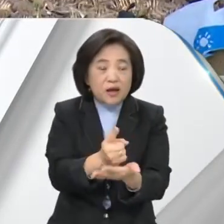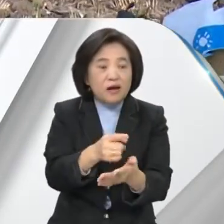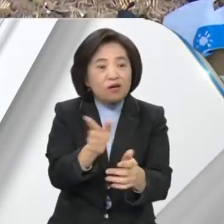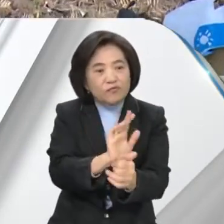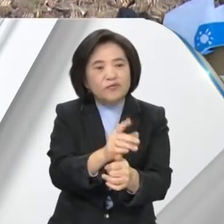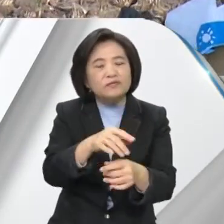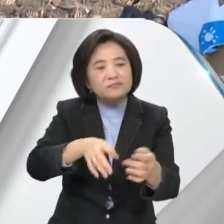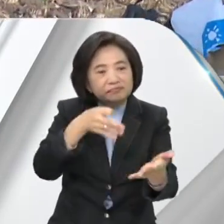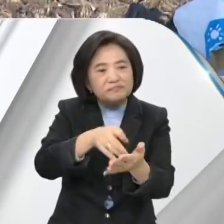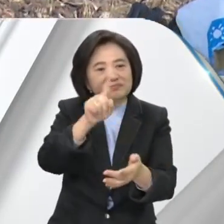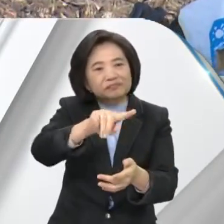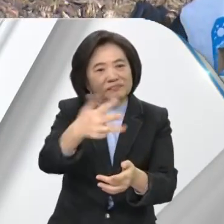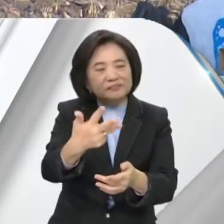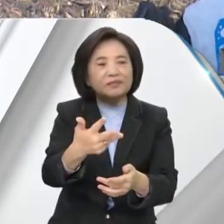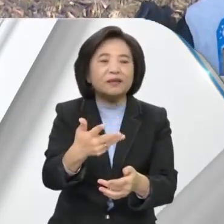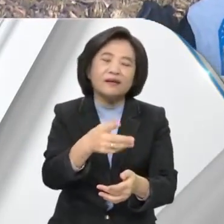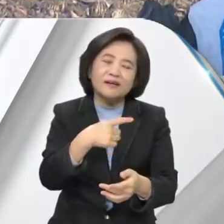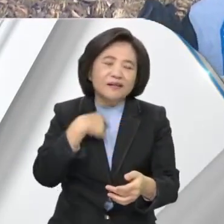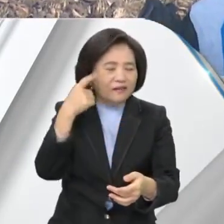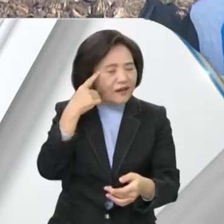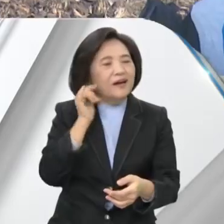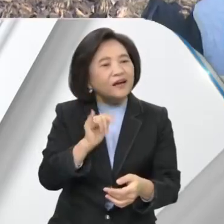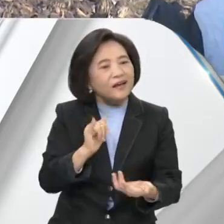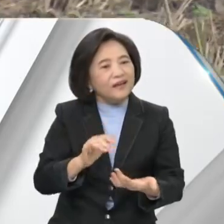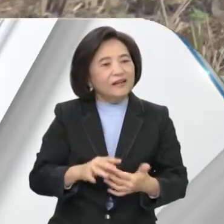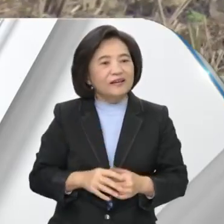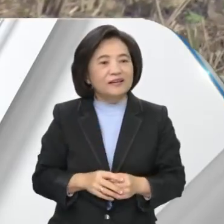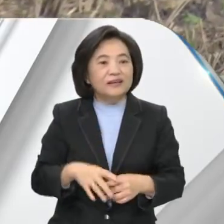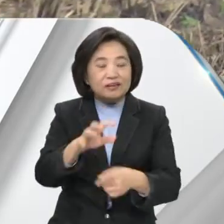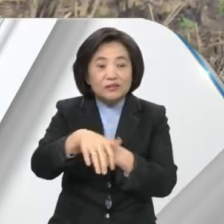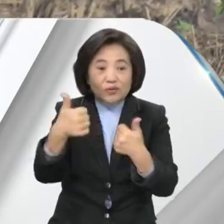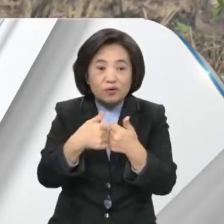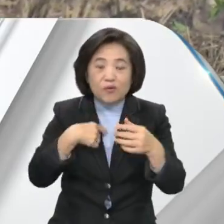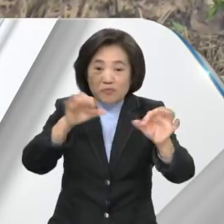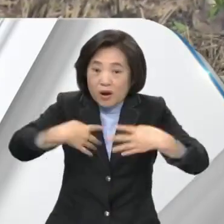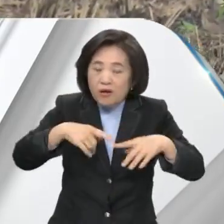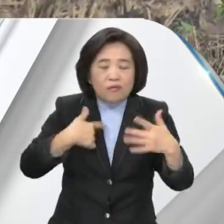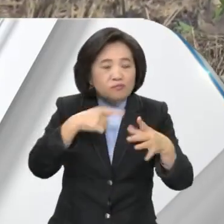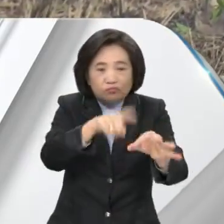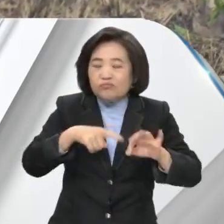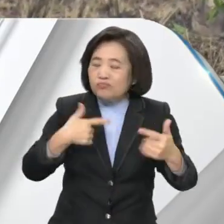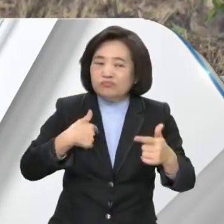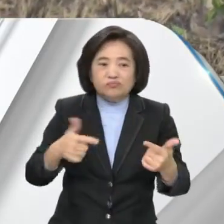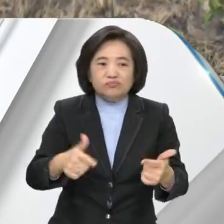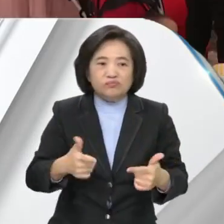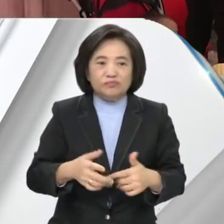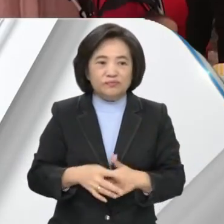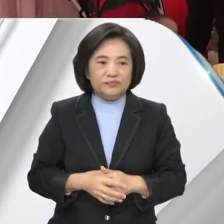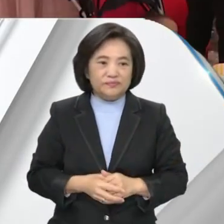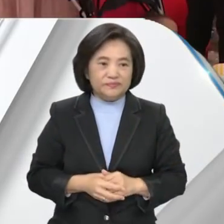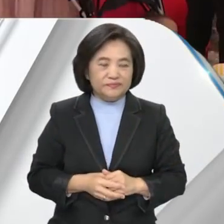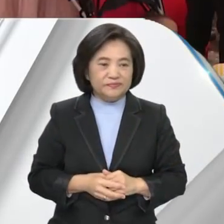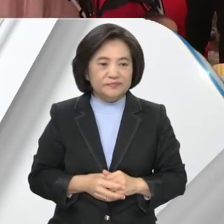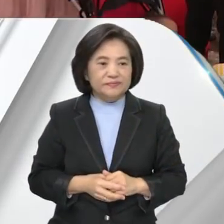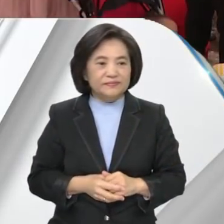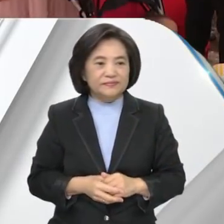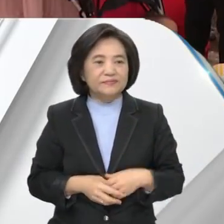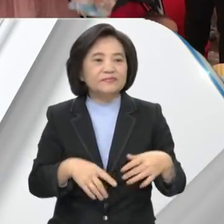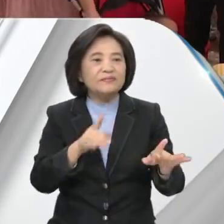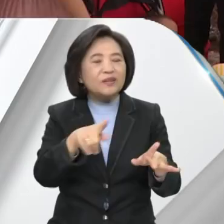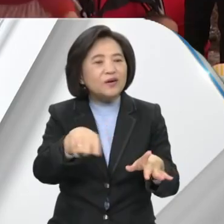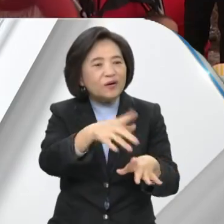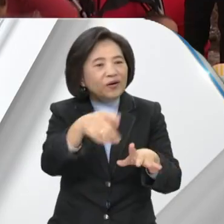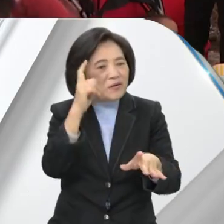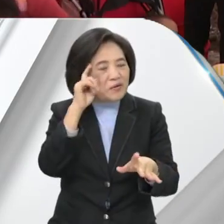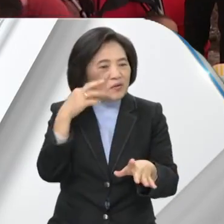所以你讲安使用者付费吼，安农会不是站在传天的个方面。 虽然有少数民